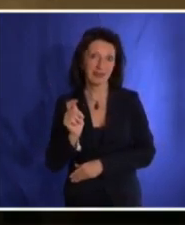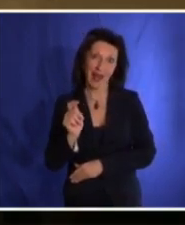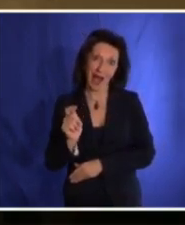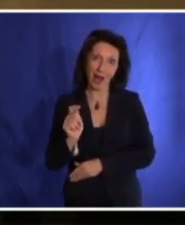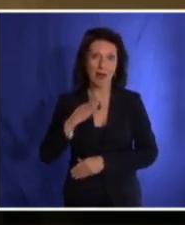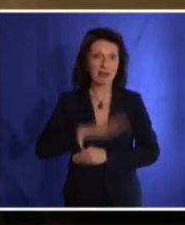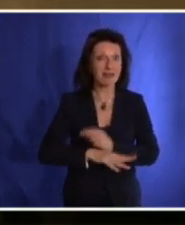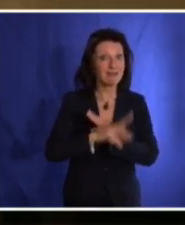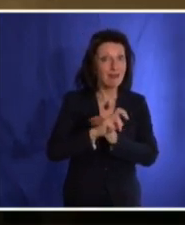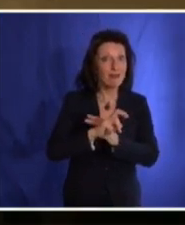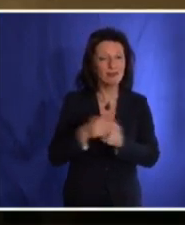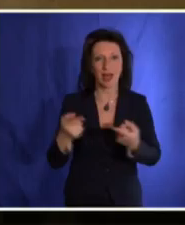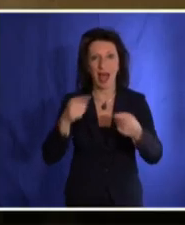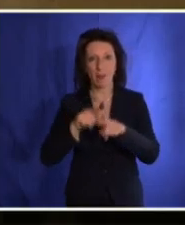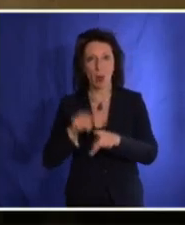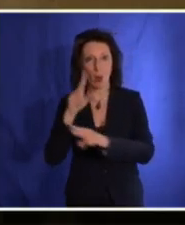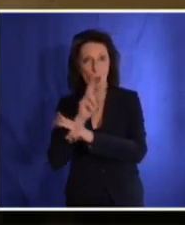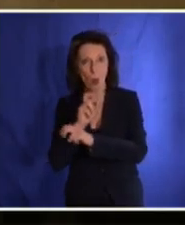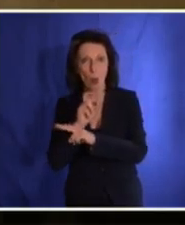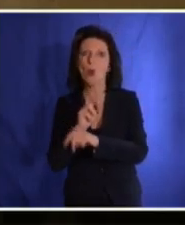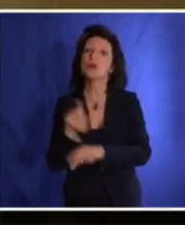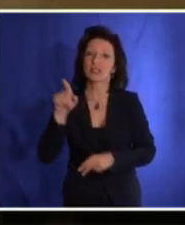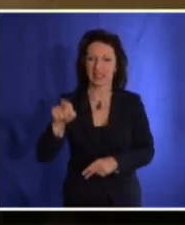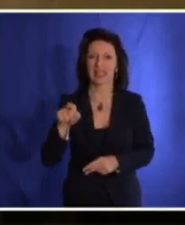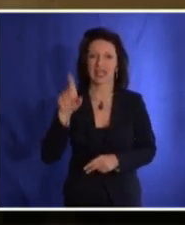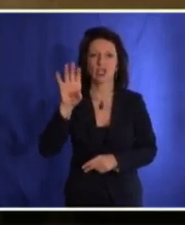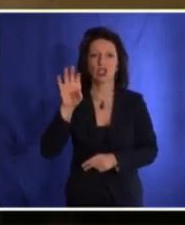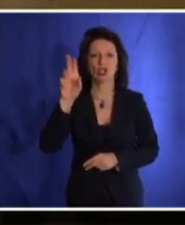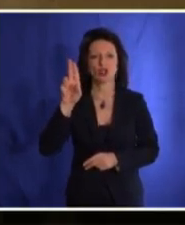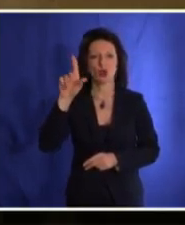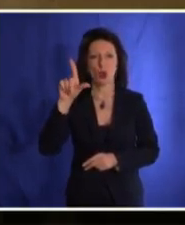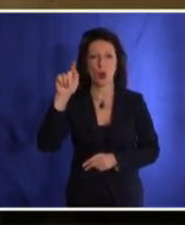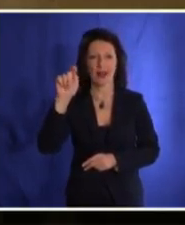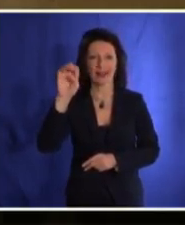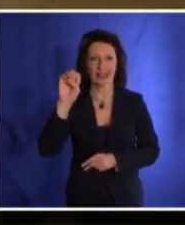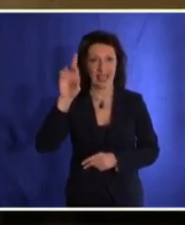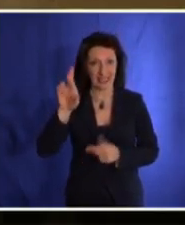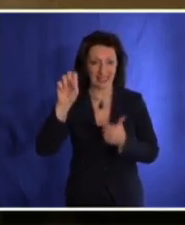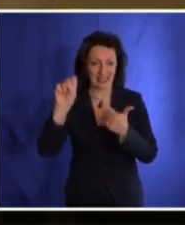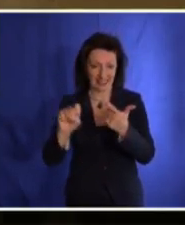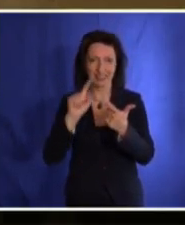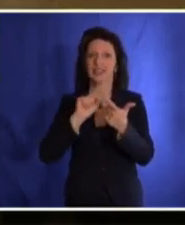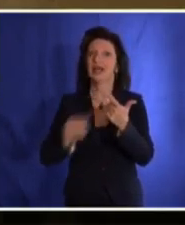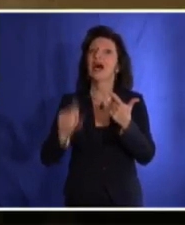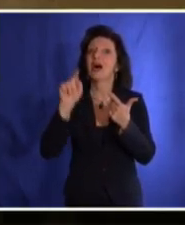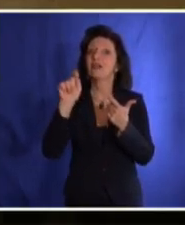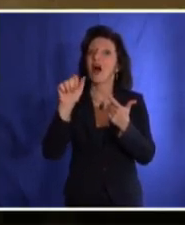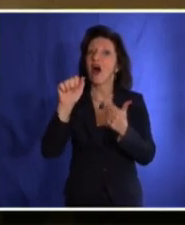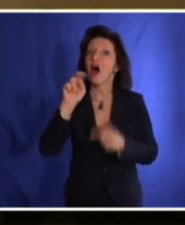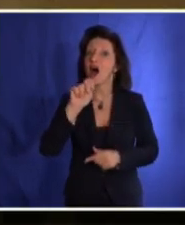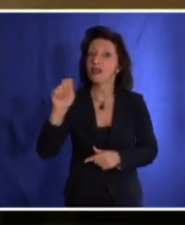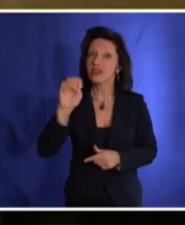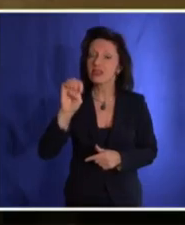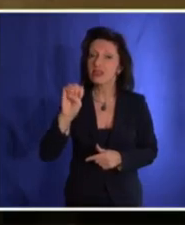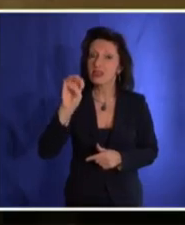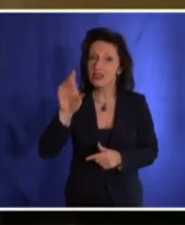seiner Bauernbund-Direktorin Claudia Tanner und den österreichischen Bauernbund-Obmann Jakob Bauer. Herzlich willkommen in St. Pölten.